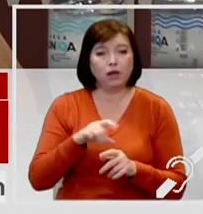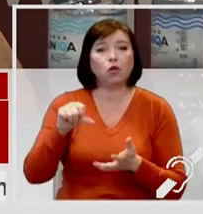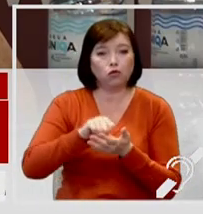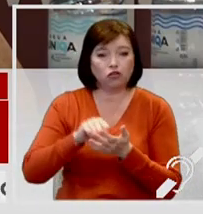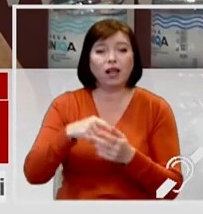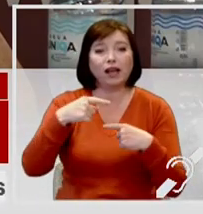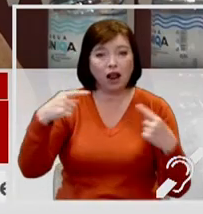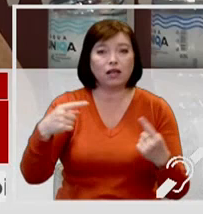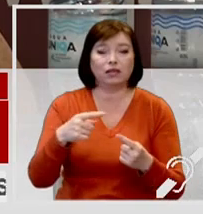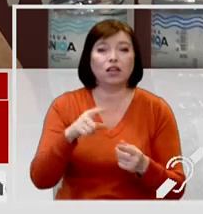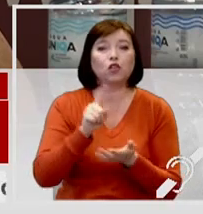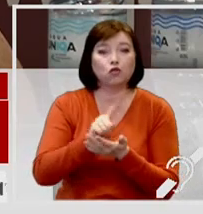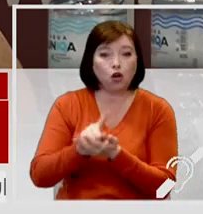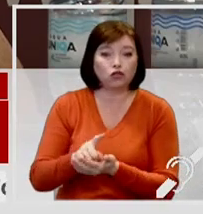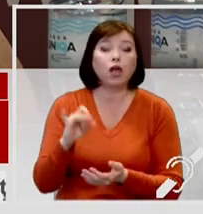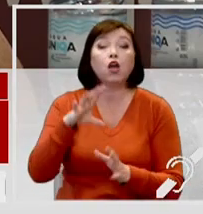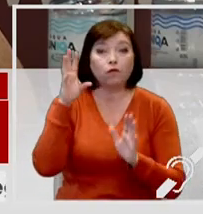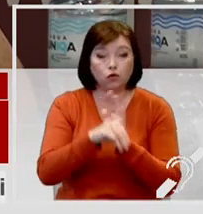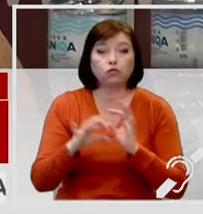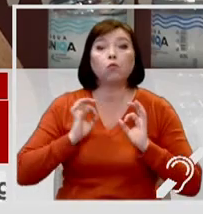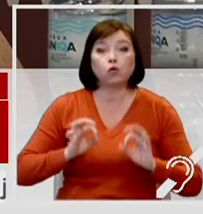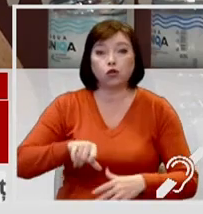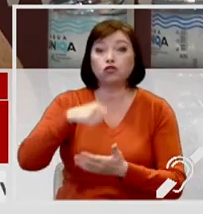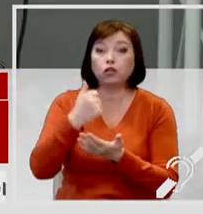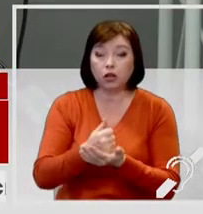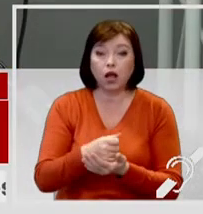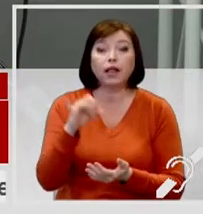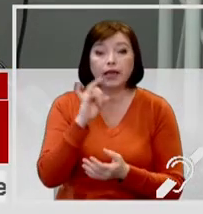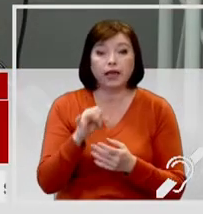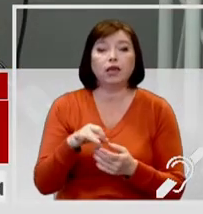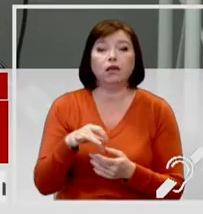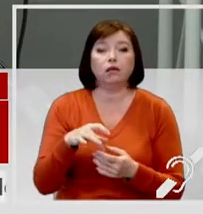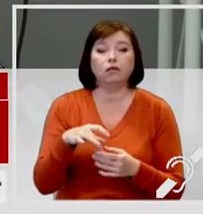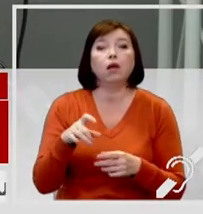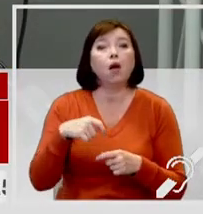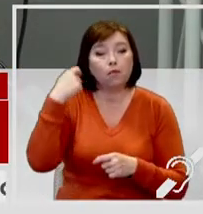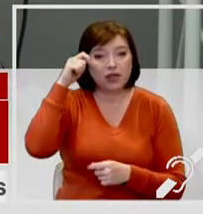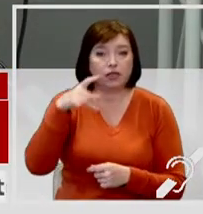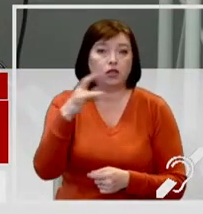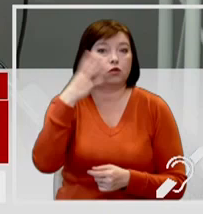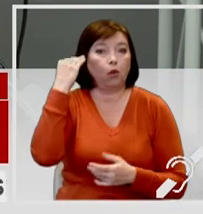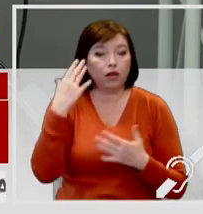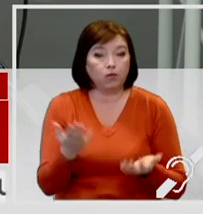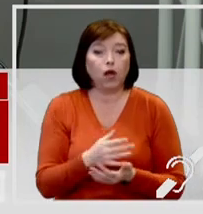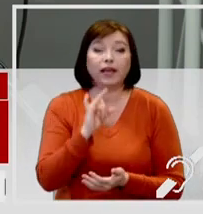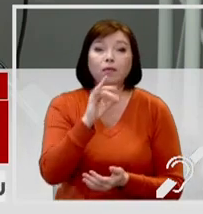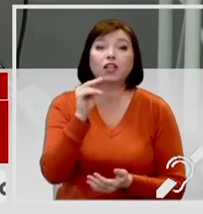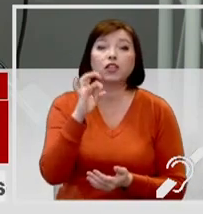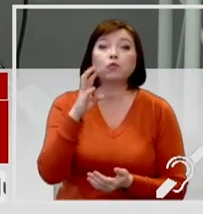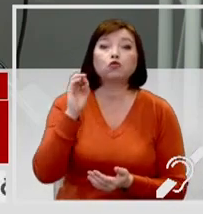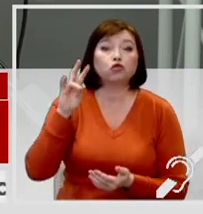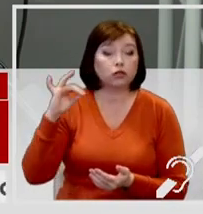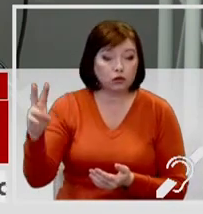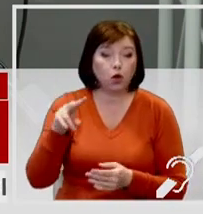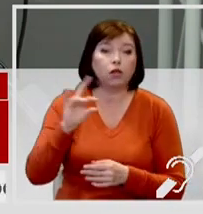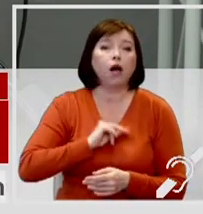multe funcții publice, inclusiv pentru cea de procuror general, dar și de președinte al Republicii Moldova. Igor Demciucin activează